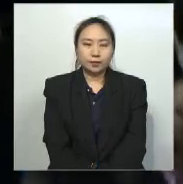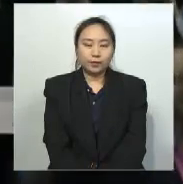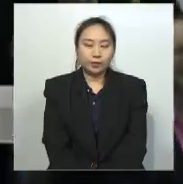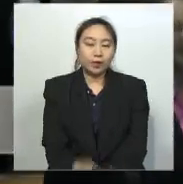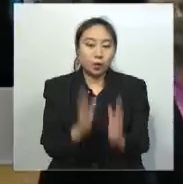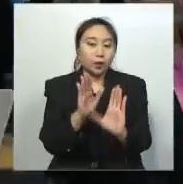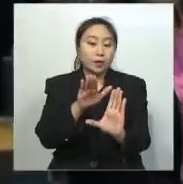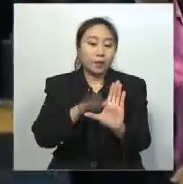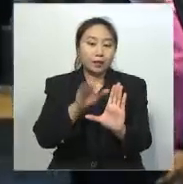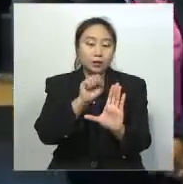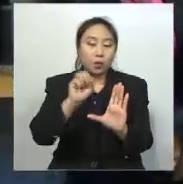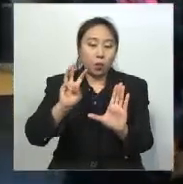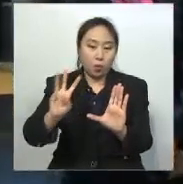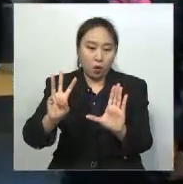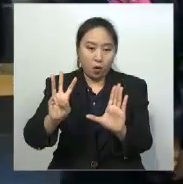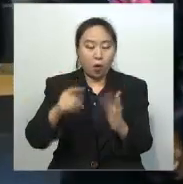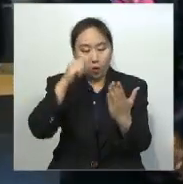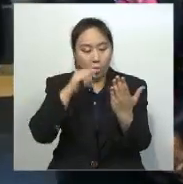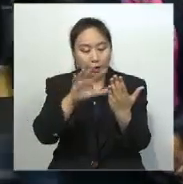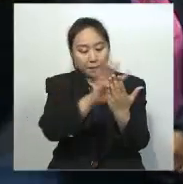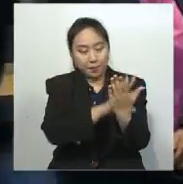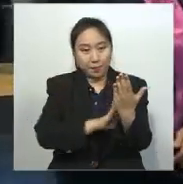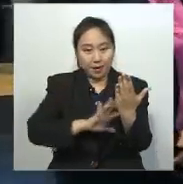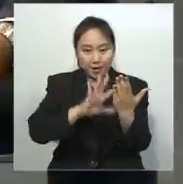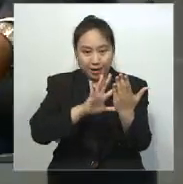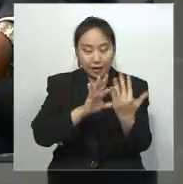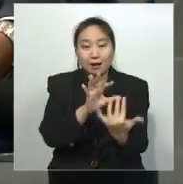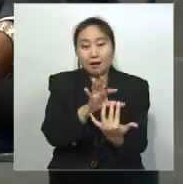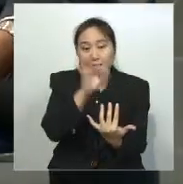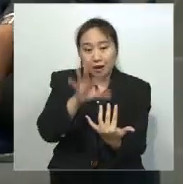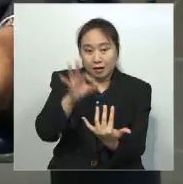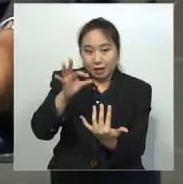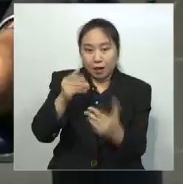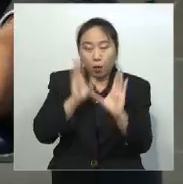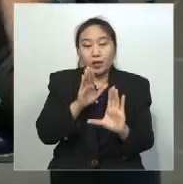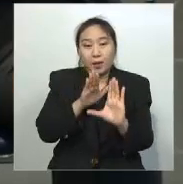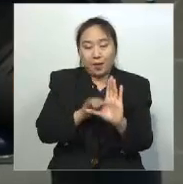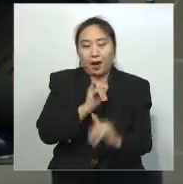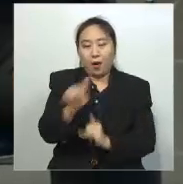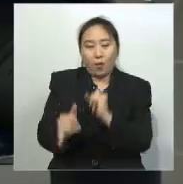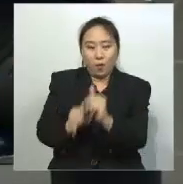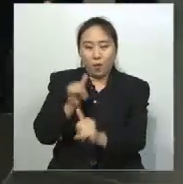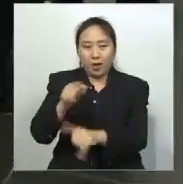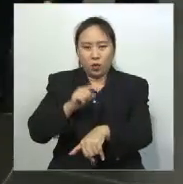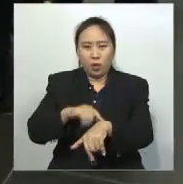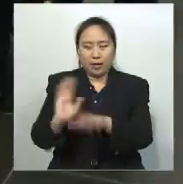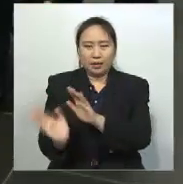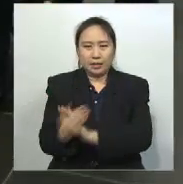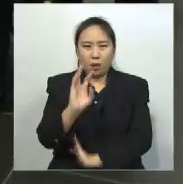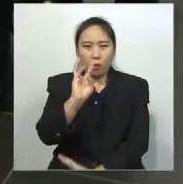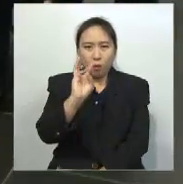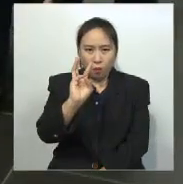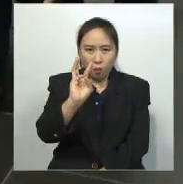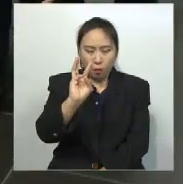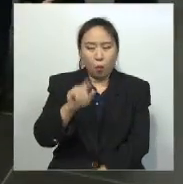การคัดเลือกผู้สมัครสมาชิกวุฒิสภาระดับประเทศโดยผู้สมัครได้เดินทางกันมาเพื่อรายงานตัวก็ตั้งแต่ช่วงเวลาประมาณ6นาฬิกา